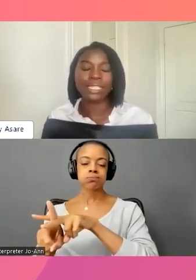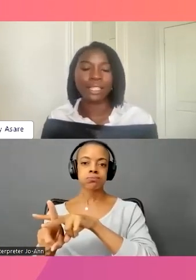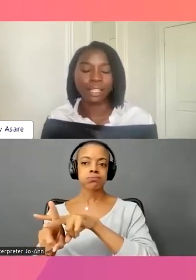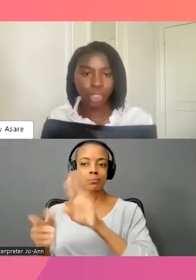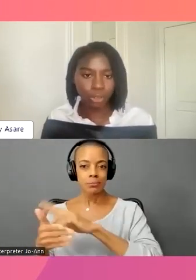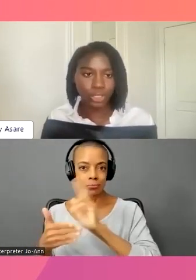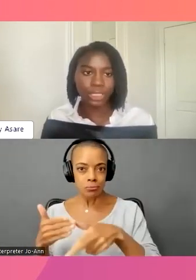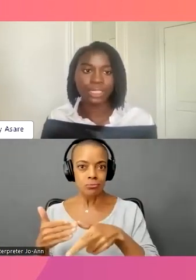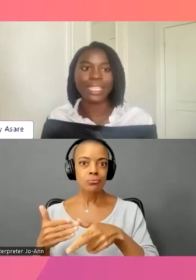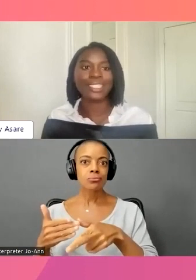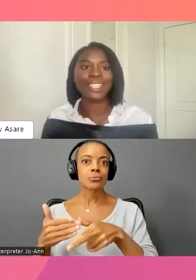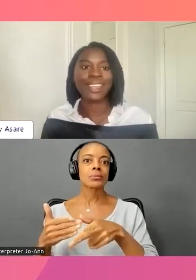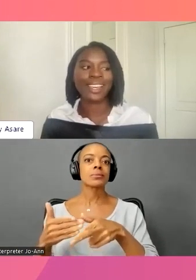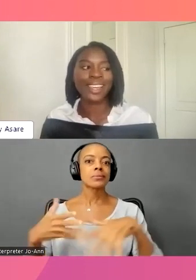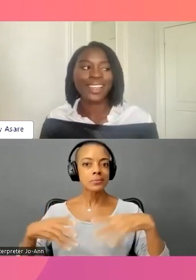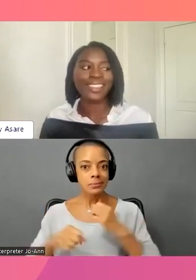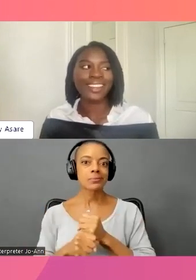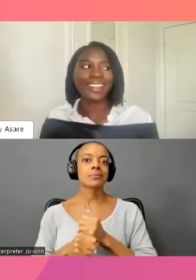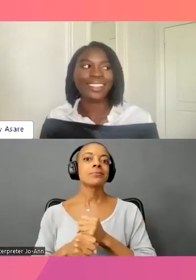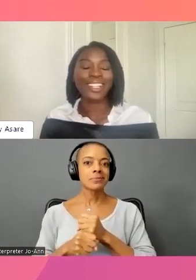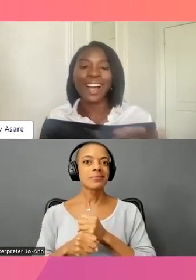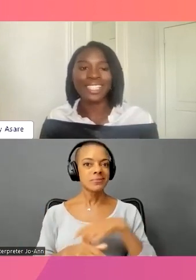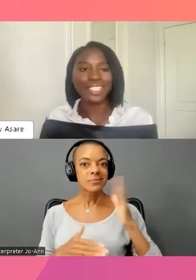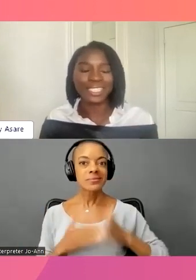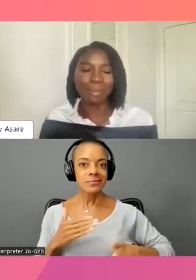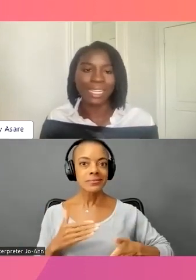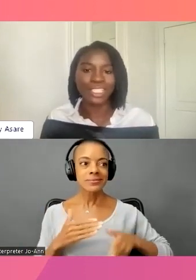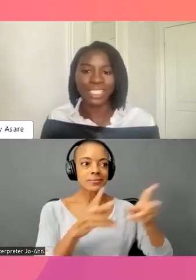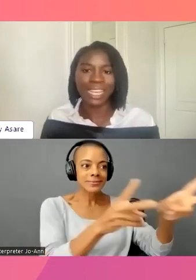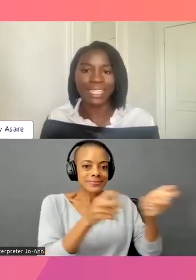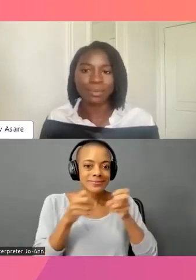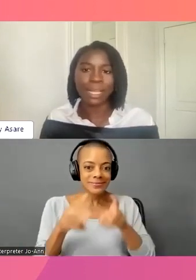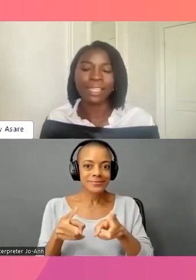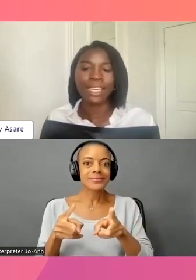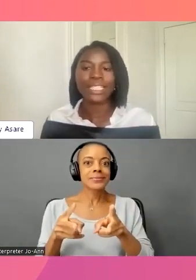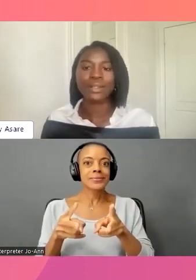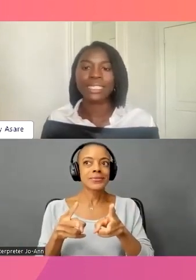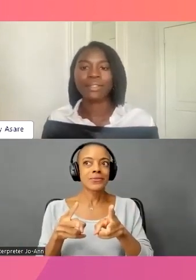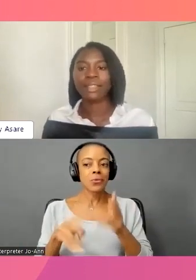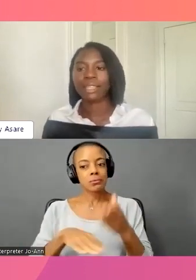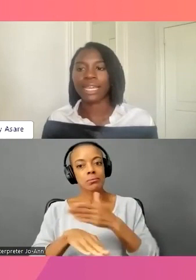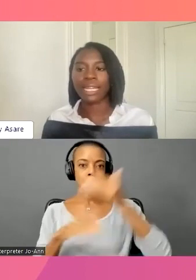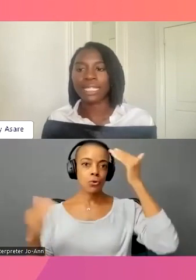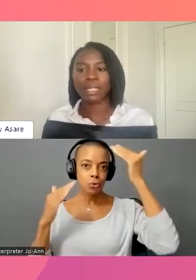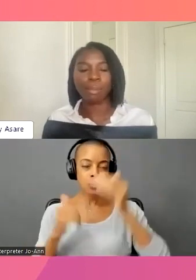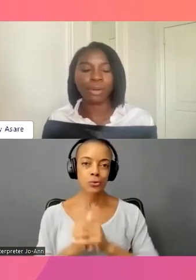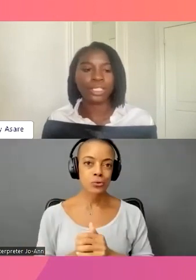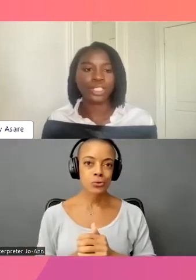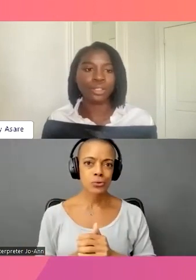intègre ces récits dans les résultats et les conclusions et la diffusion de